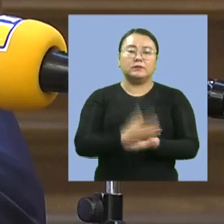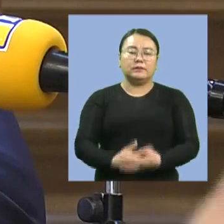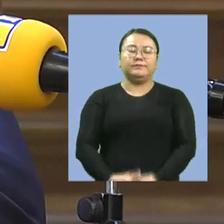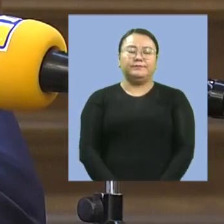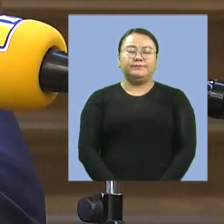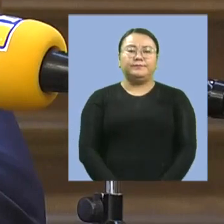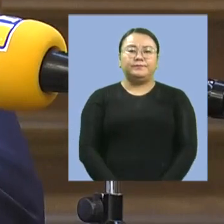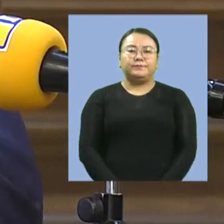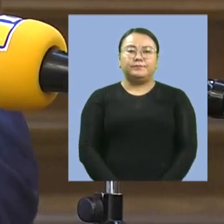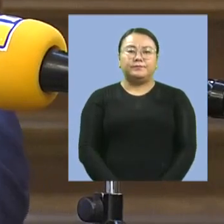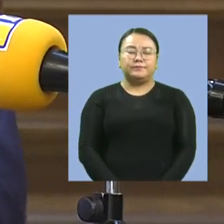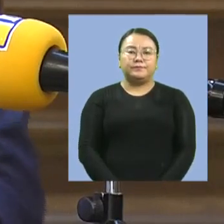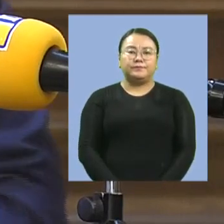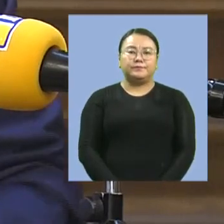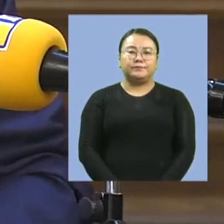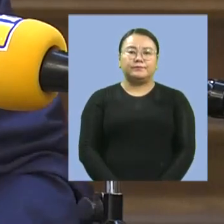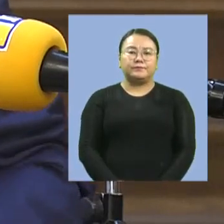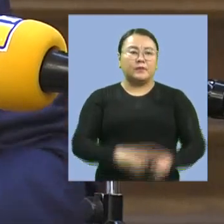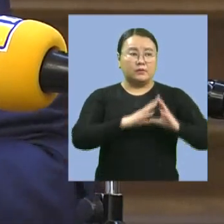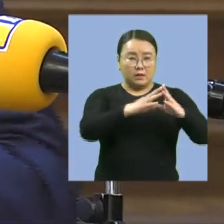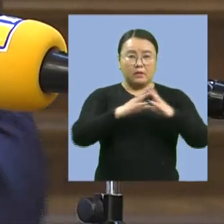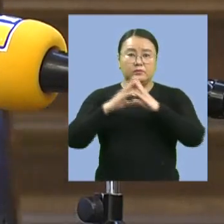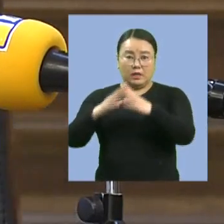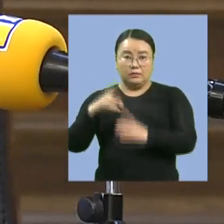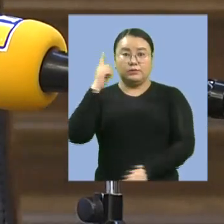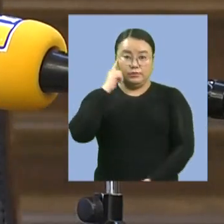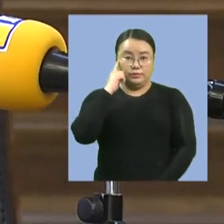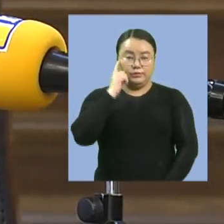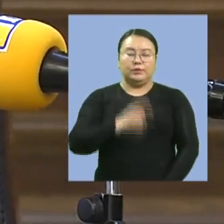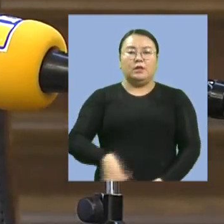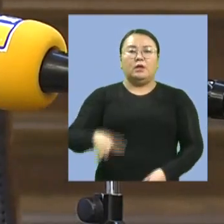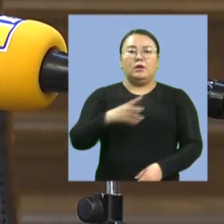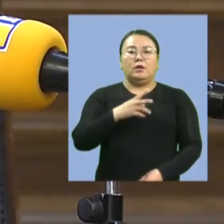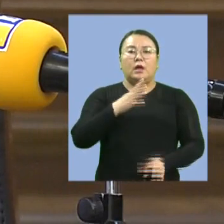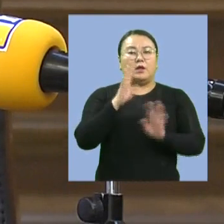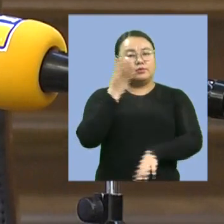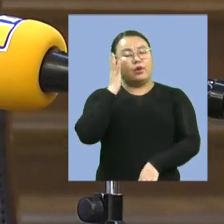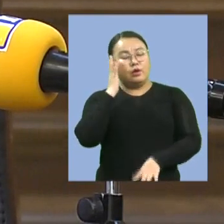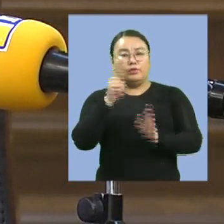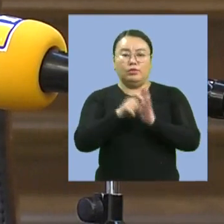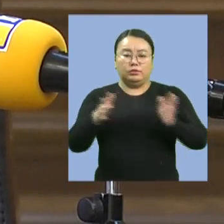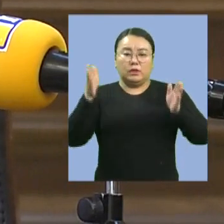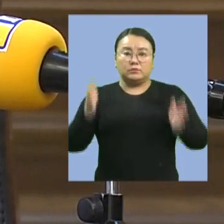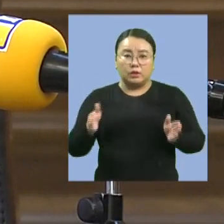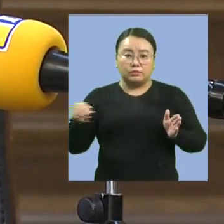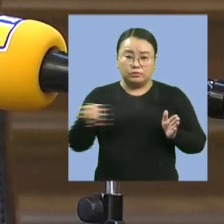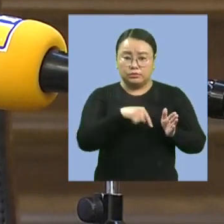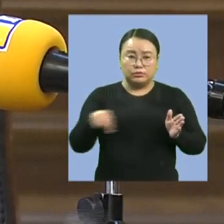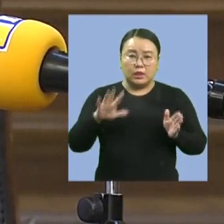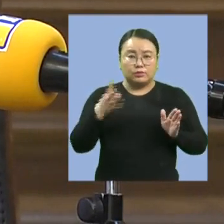Ажиллах хэвээр болсон та нар шүү дээ. Тэгээд ийм үүрэг өгч энэ нэг бол 14 хоногийн хугацаатай